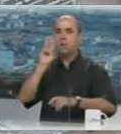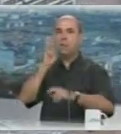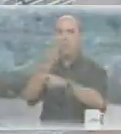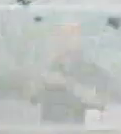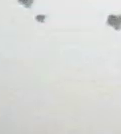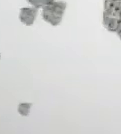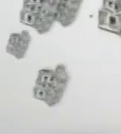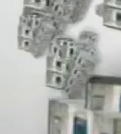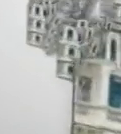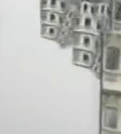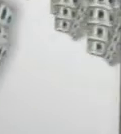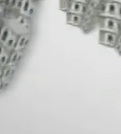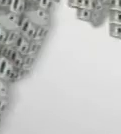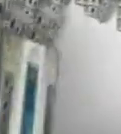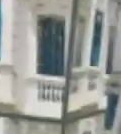الفاصل.